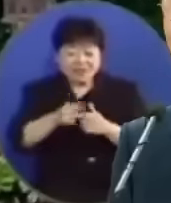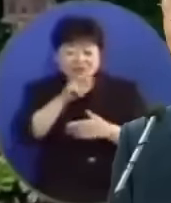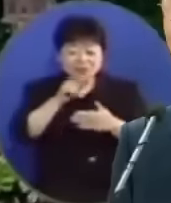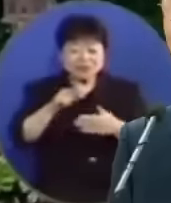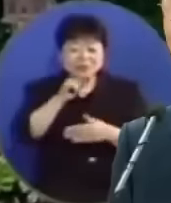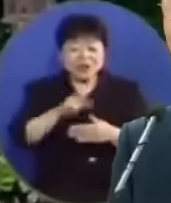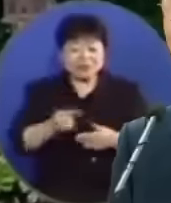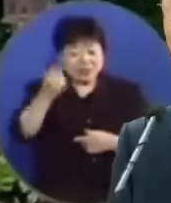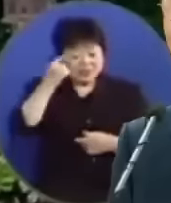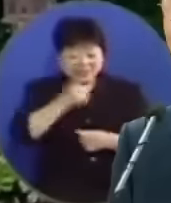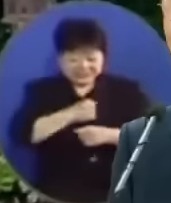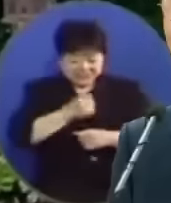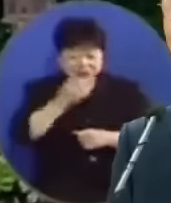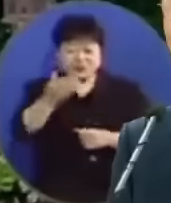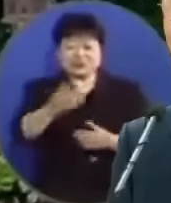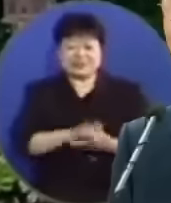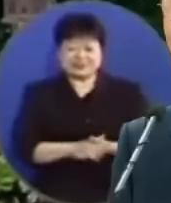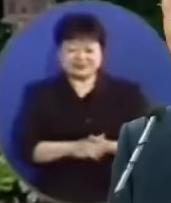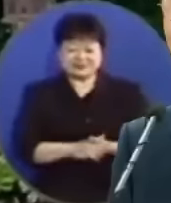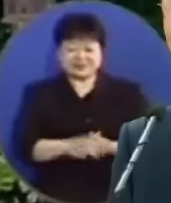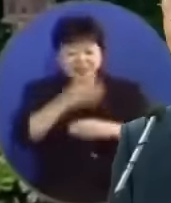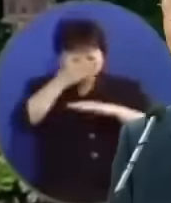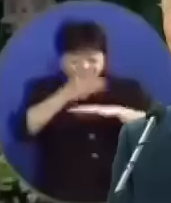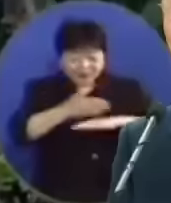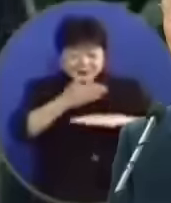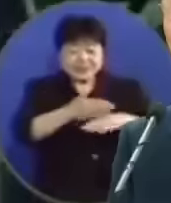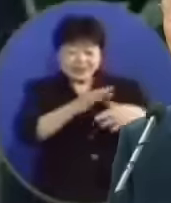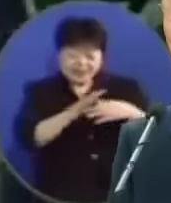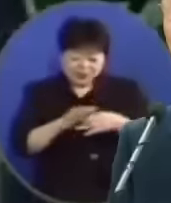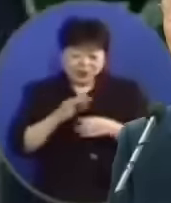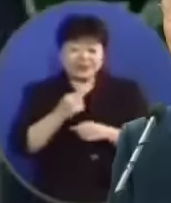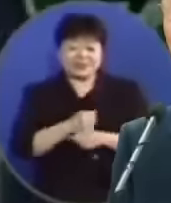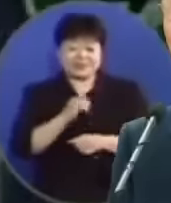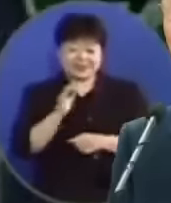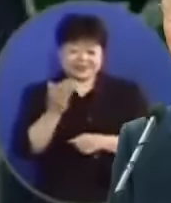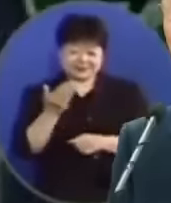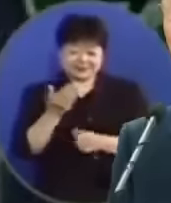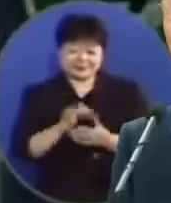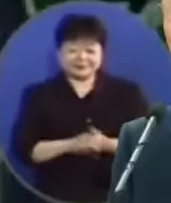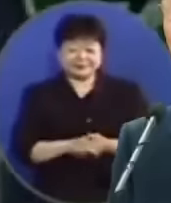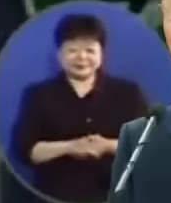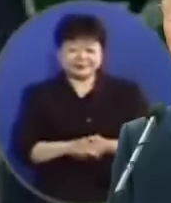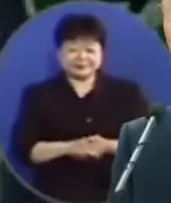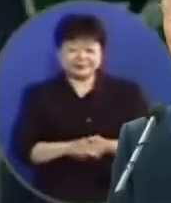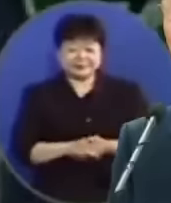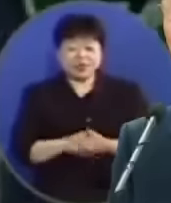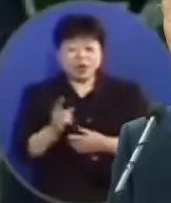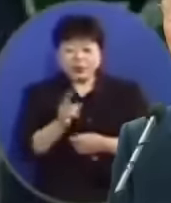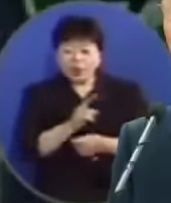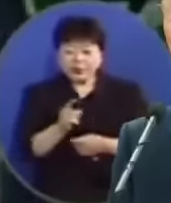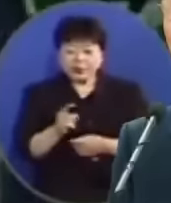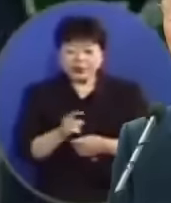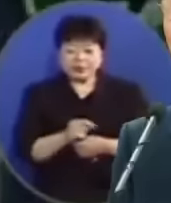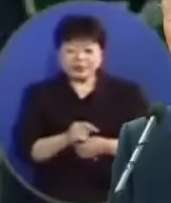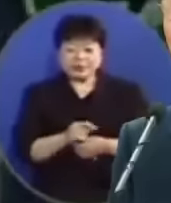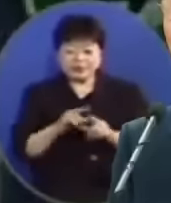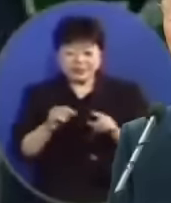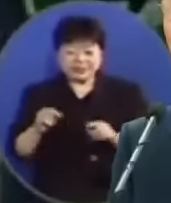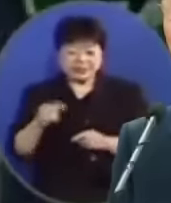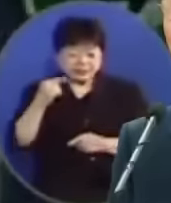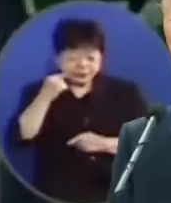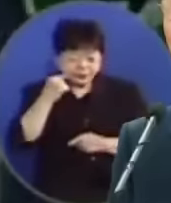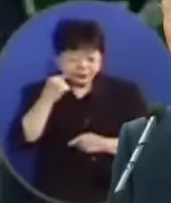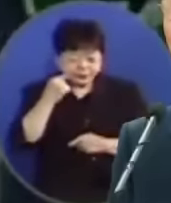너희 마음과 생각을 지키시리라. 우리가 감사는 끊임없이 해야 되는 것입니다. 어떠한 반찬에도